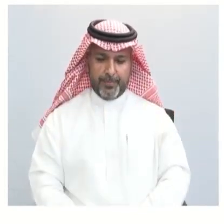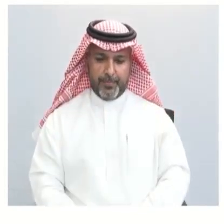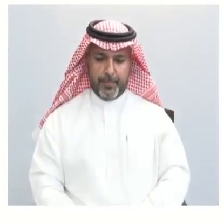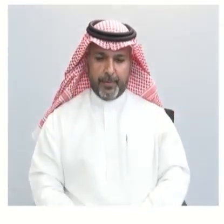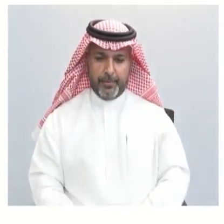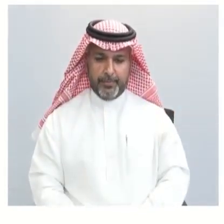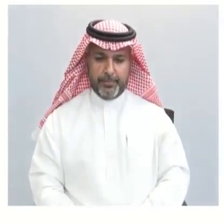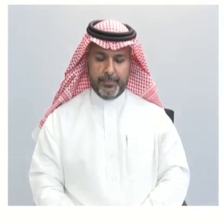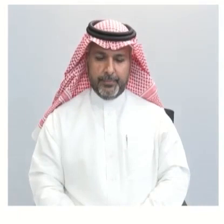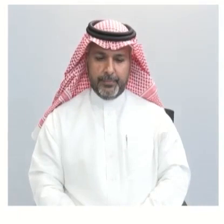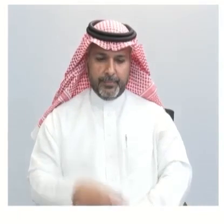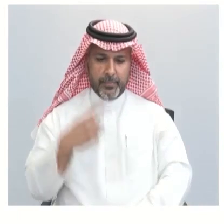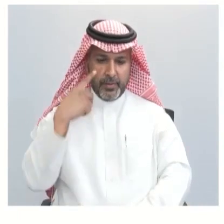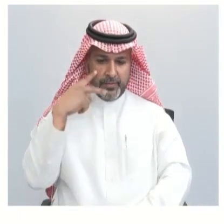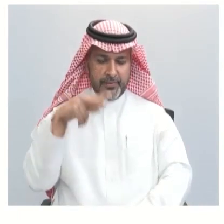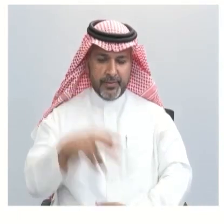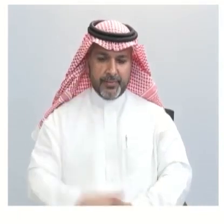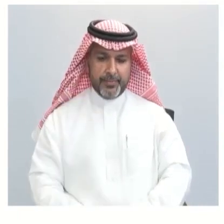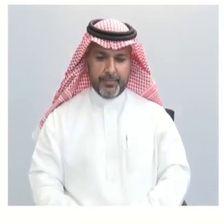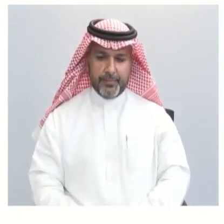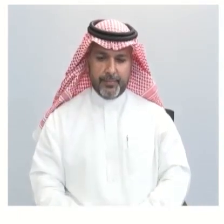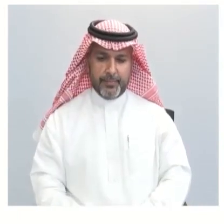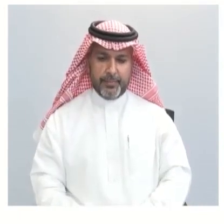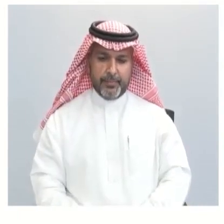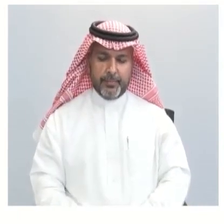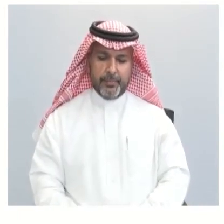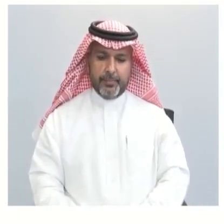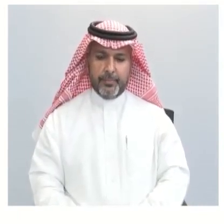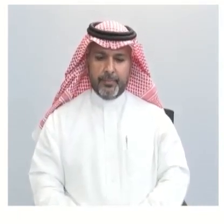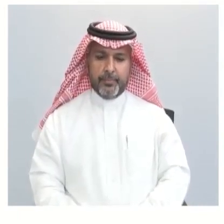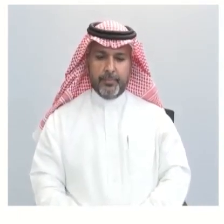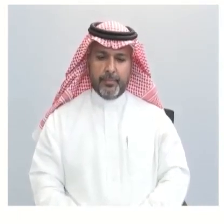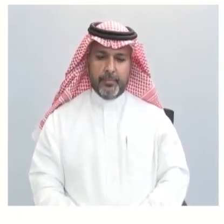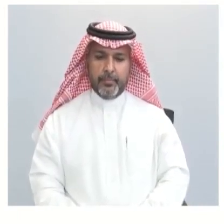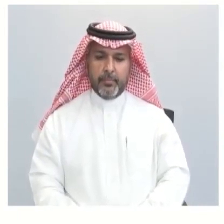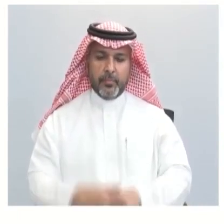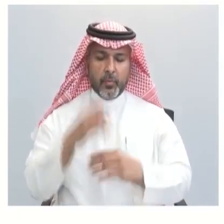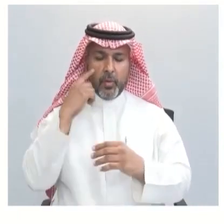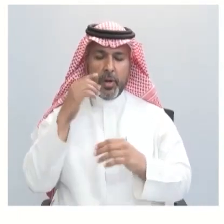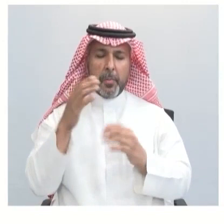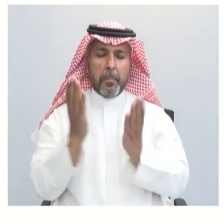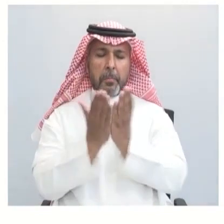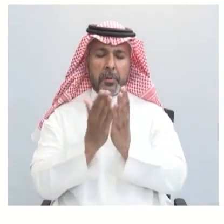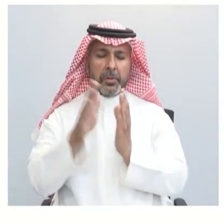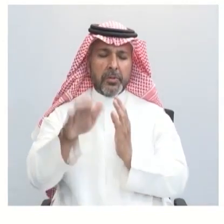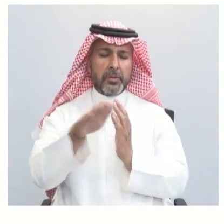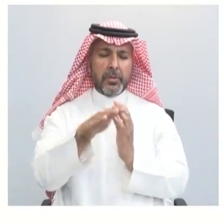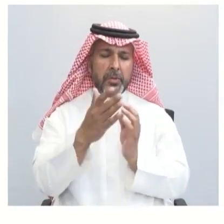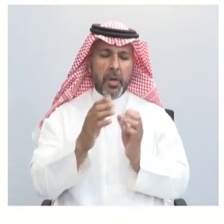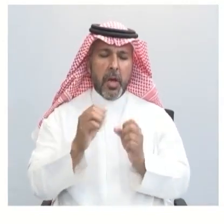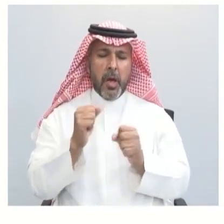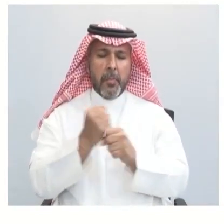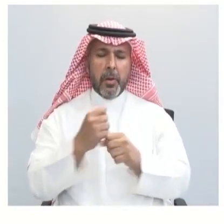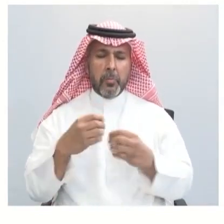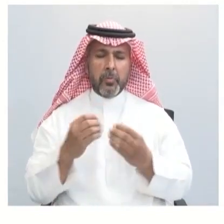الزائد لدينا في لماذا خططت مجموعه من الطلبه لجمع مبلغ 5000 ريال للقيام بعمل